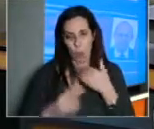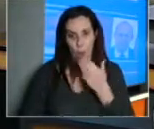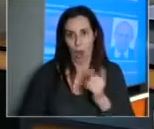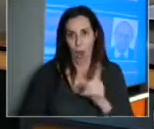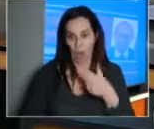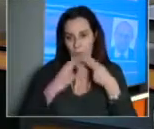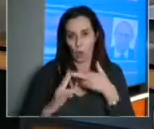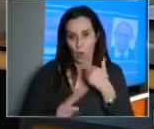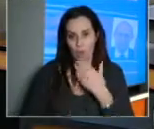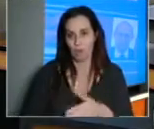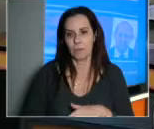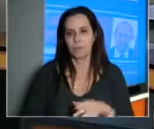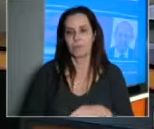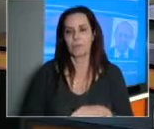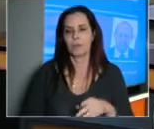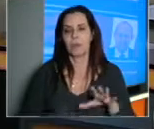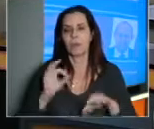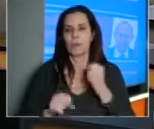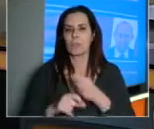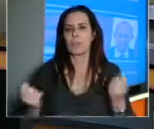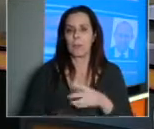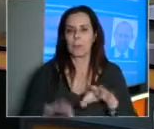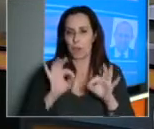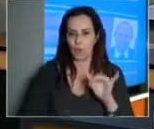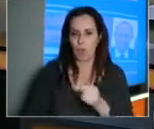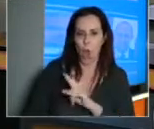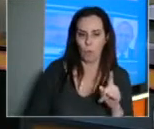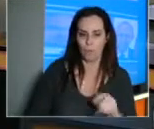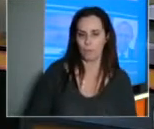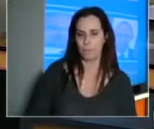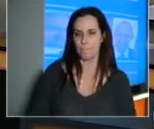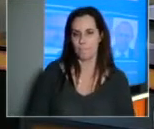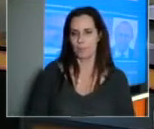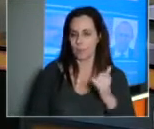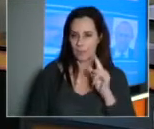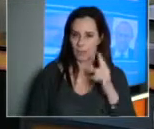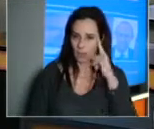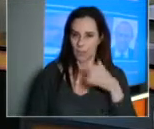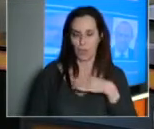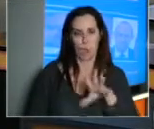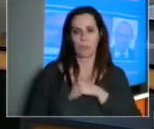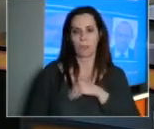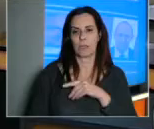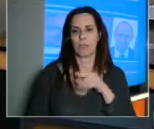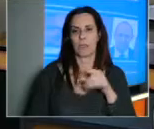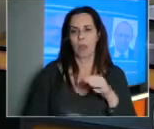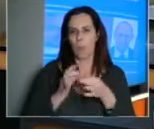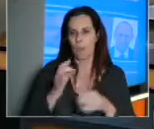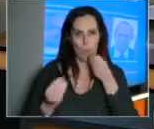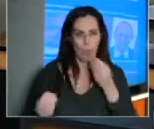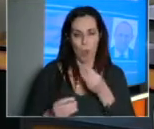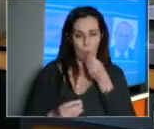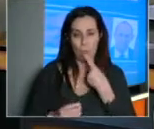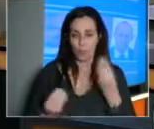אז זה פשוט פתרון רע. יאללה, בחירות לא מנצחים רק באמצעות קמפיין בחירות. מסכימה או לא מסכימה? כן, אבל אתה יודע מה? אני לא מסכימה. כי הפירוט שלהם פה אומר משהו